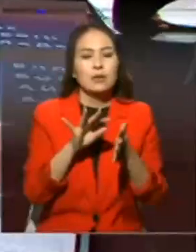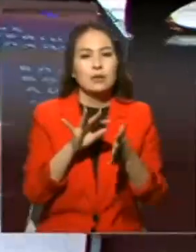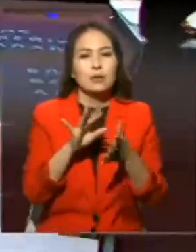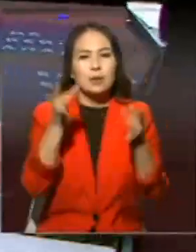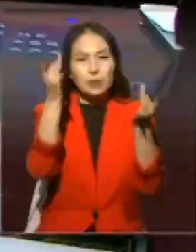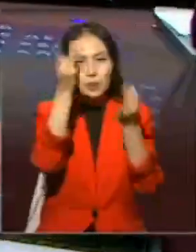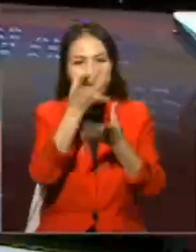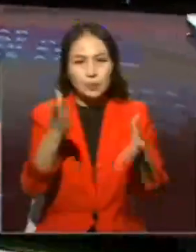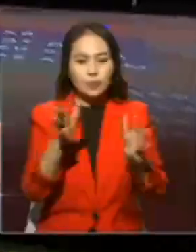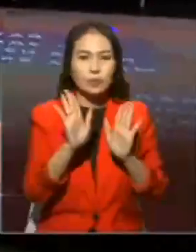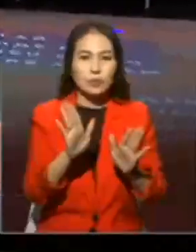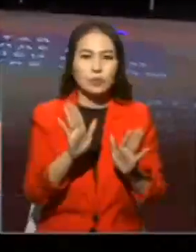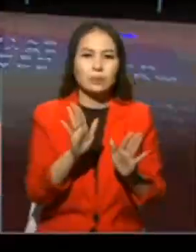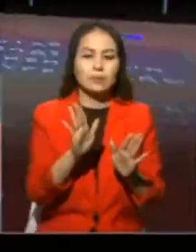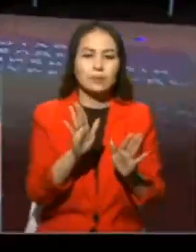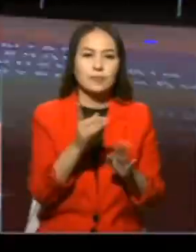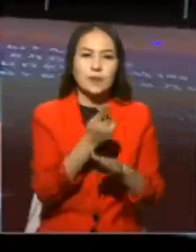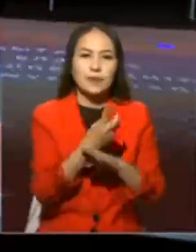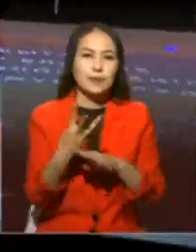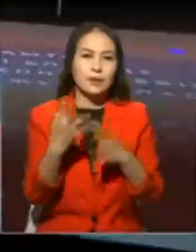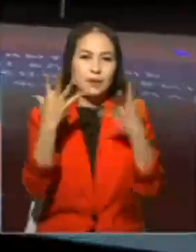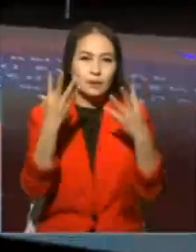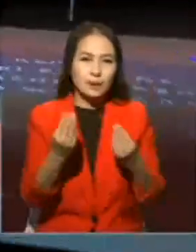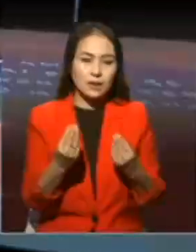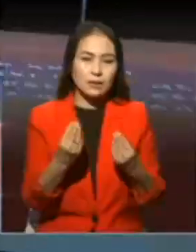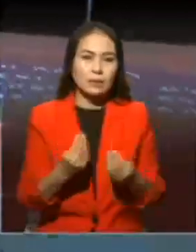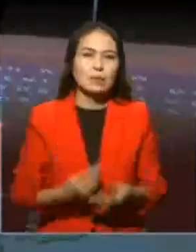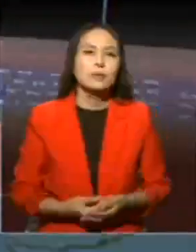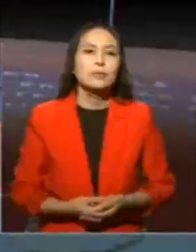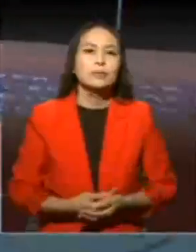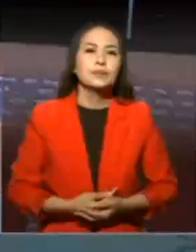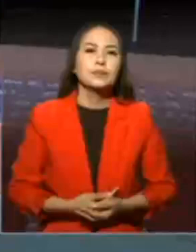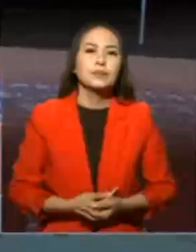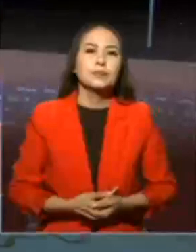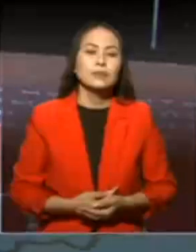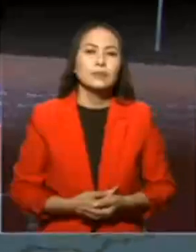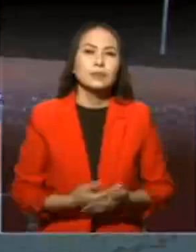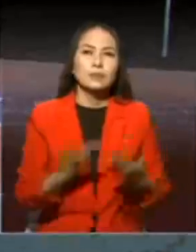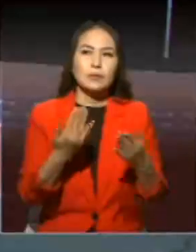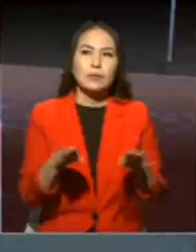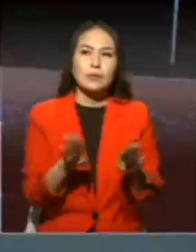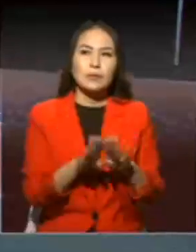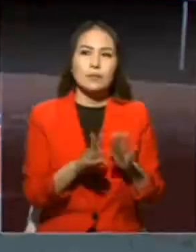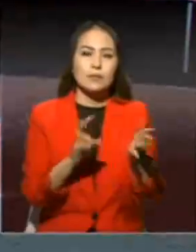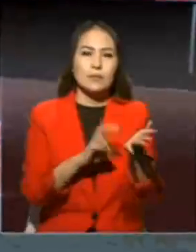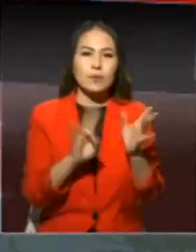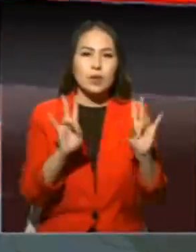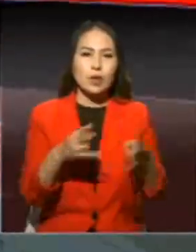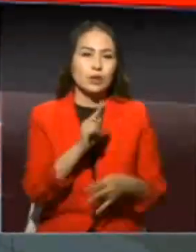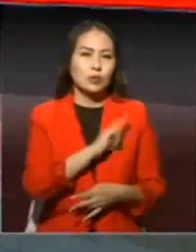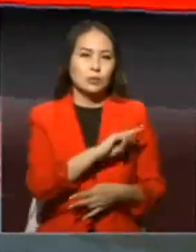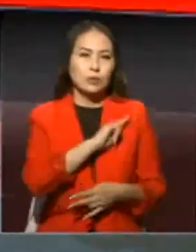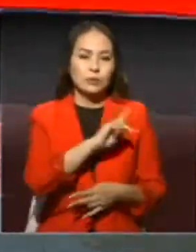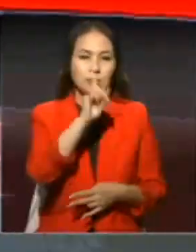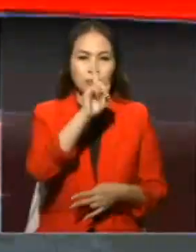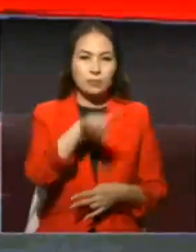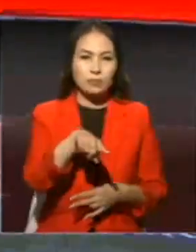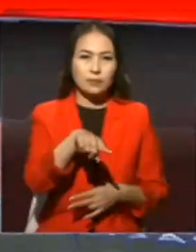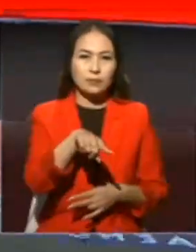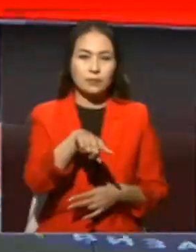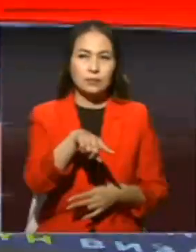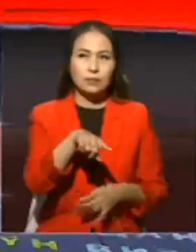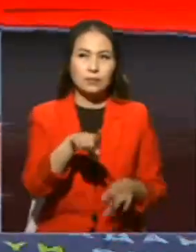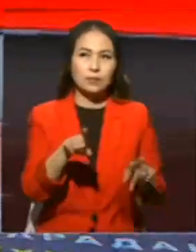мәдени шаралармен ғана келе алады. Олар бұл жерде қорқатын бір нәрсе, жұмыс істей алмайды. Ол